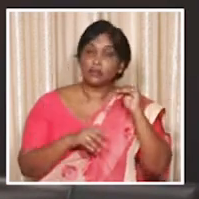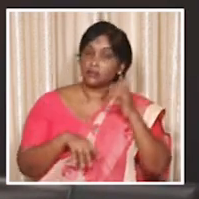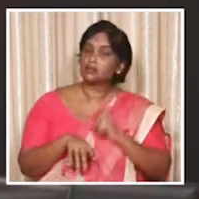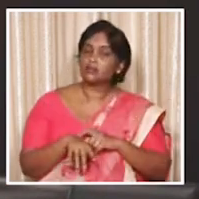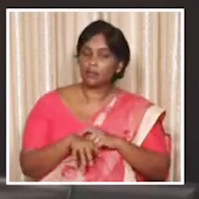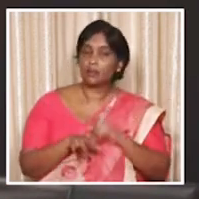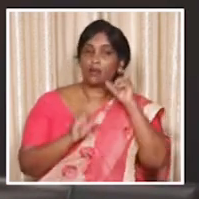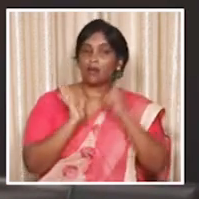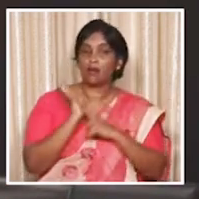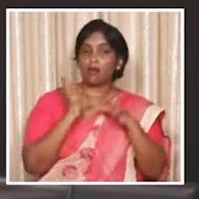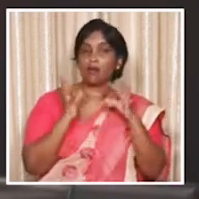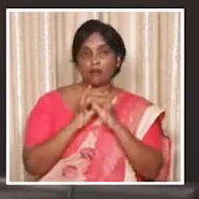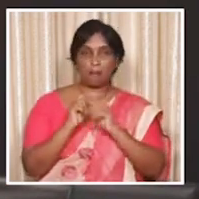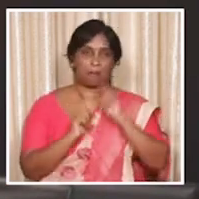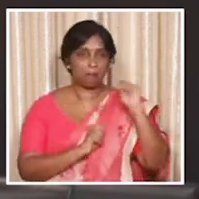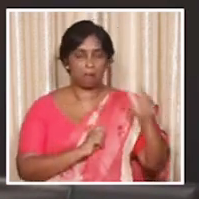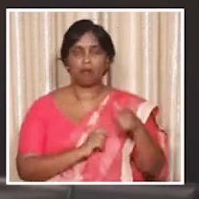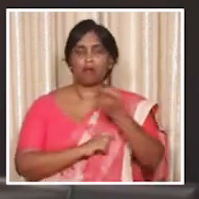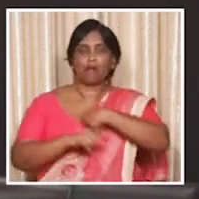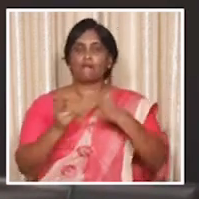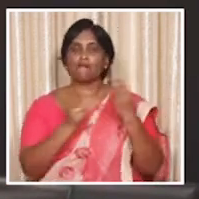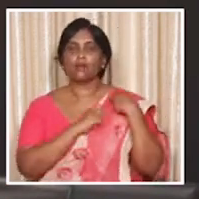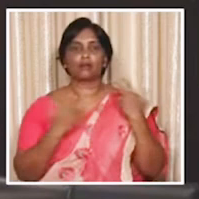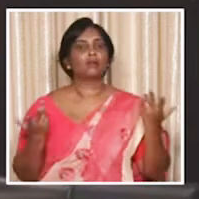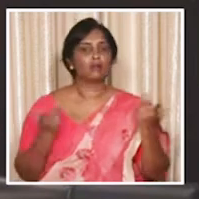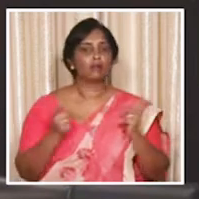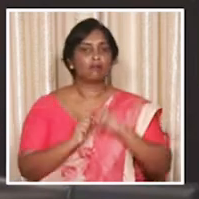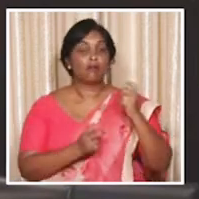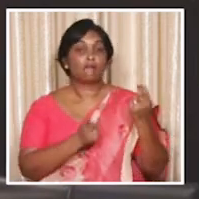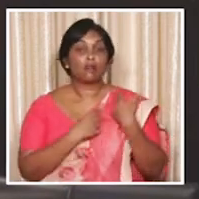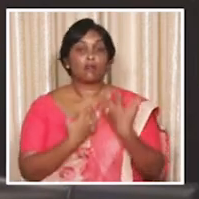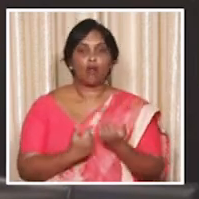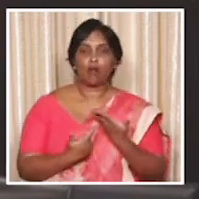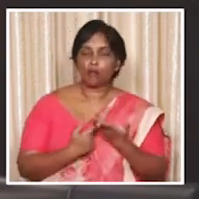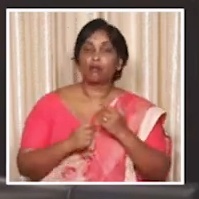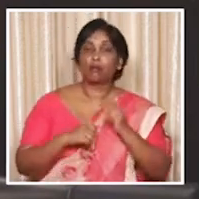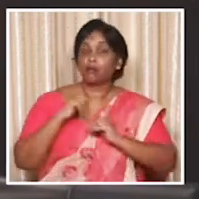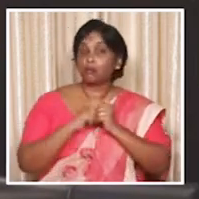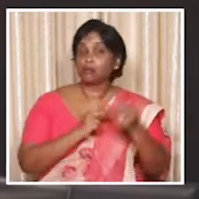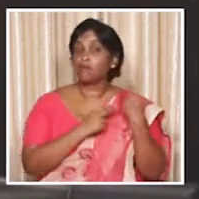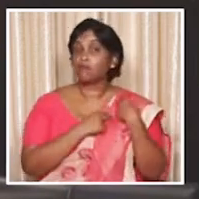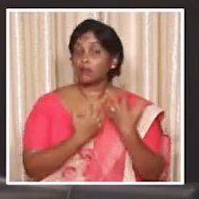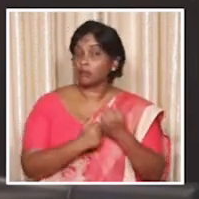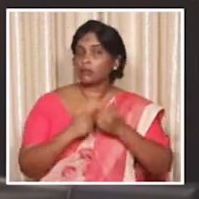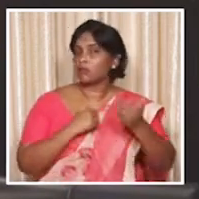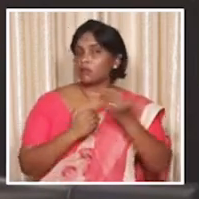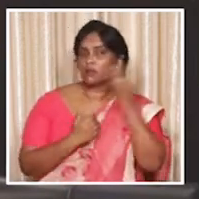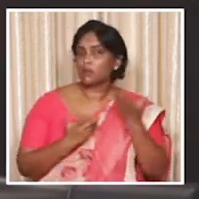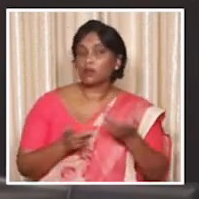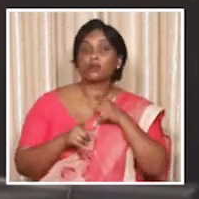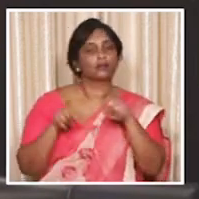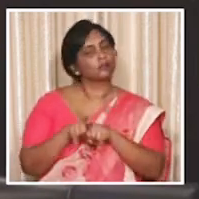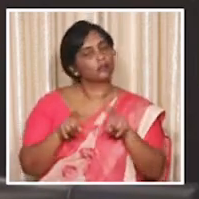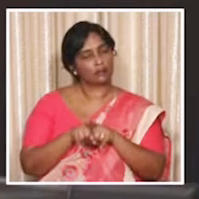සමහර වෙලාවට ක්ලබ්ස් වලට සල්ලි දුන්නාම කවුරුවත් ඒ සම්බන්ධයෙන් වගකීමක් නැහැ. කවුද ඒවල වගකීම ගන්නෙ? ඒවල කාටද ඒකේ වගකීම දරා ගන්න වෙන්නේ? ඒ